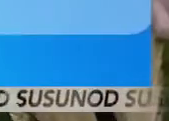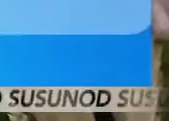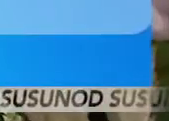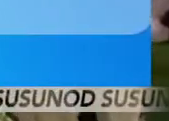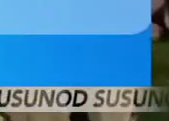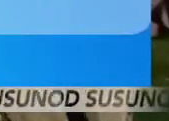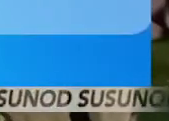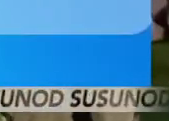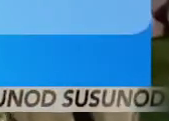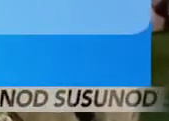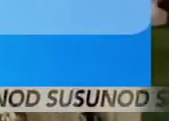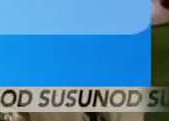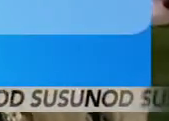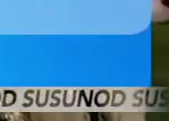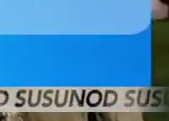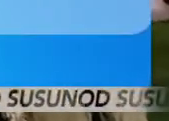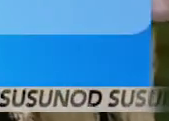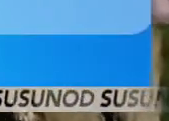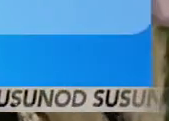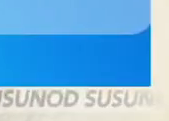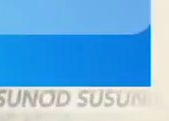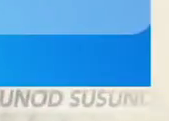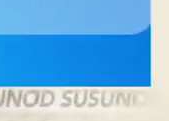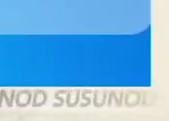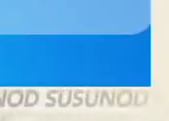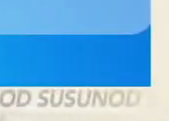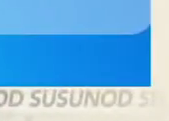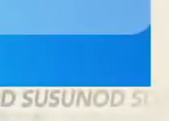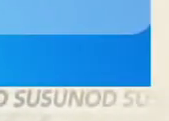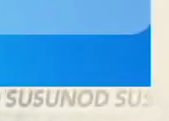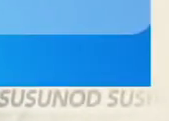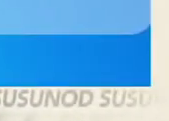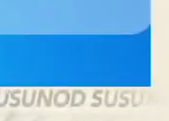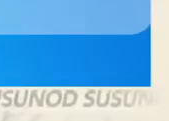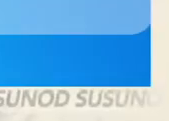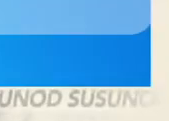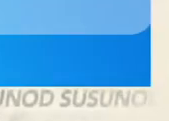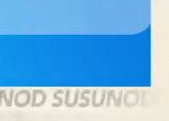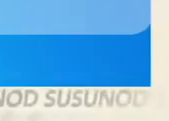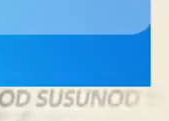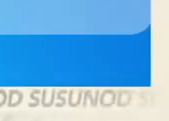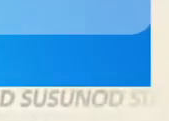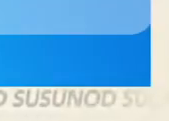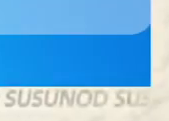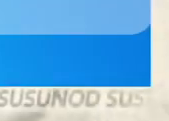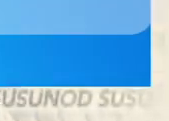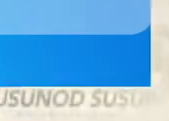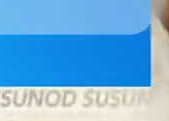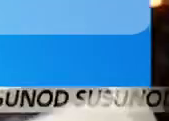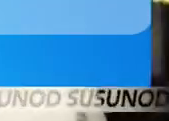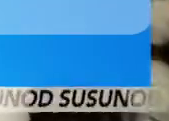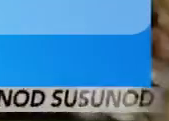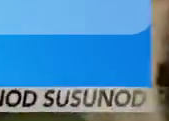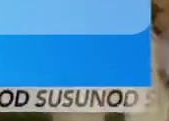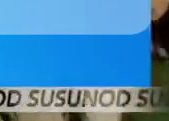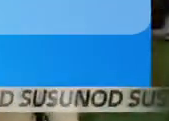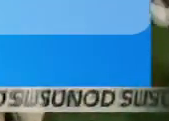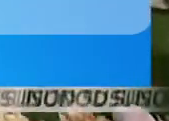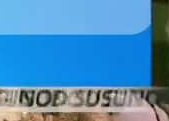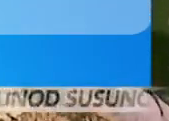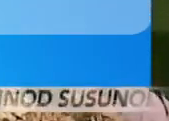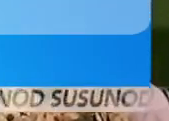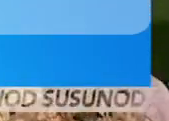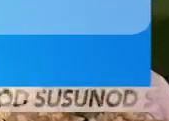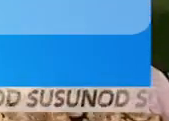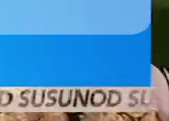Susunod na, bakit nga ba lumuhod si David Licaco sa harap ni Barbie Fortenza? Sabay-sabay po nating alamin yan sa at iba